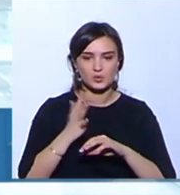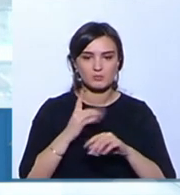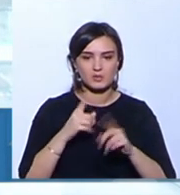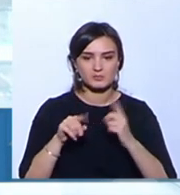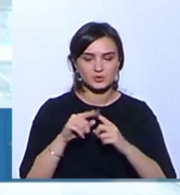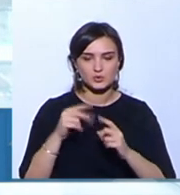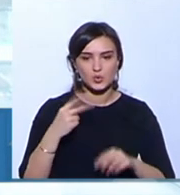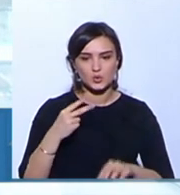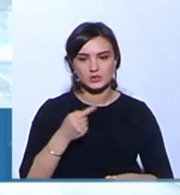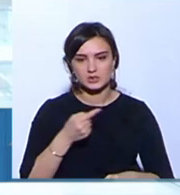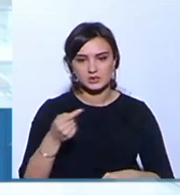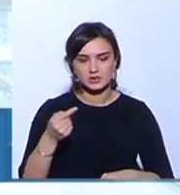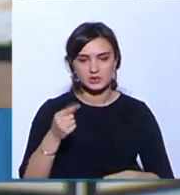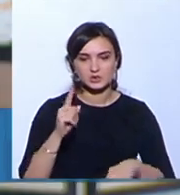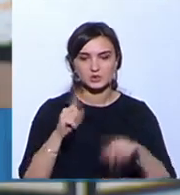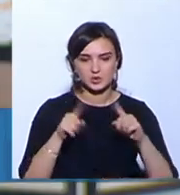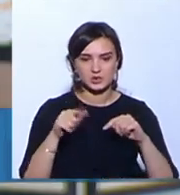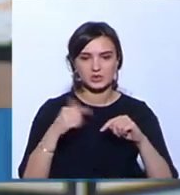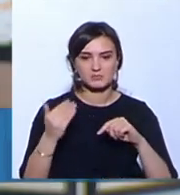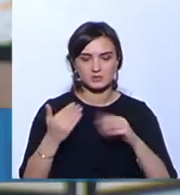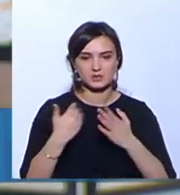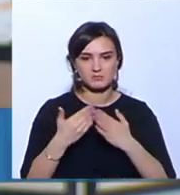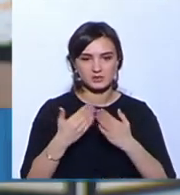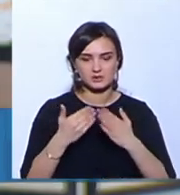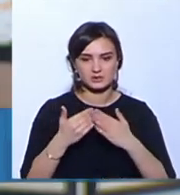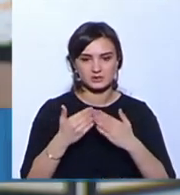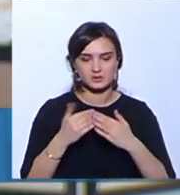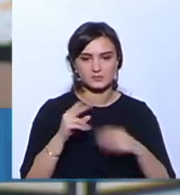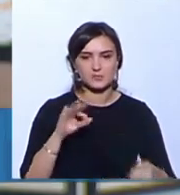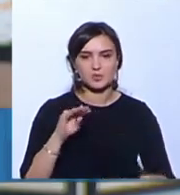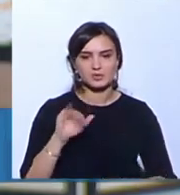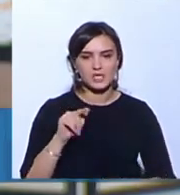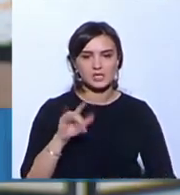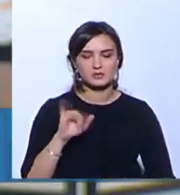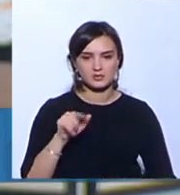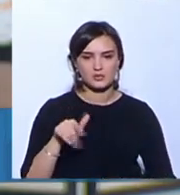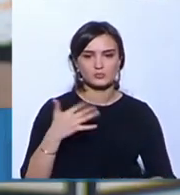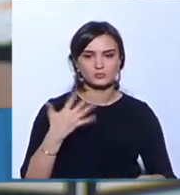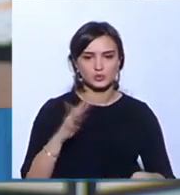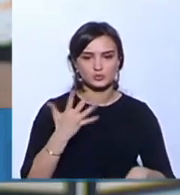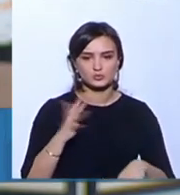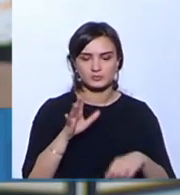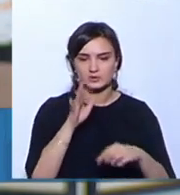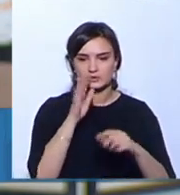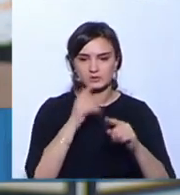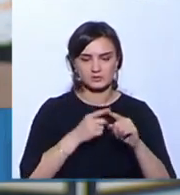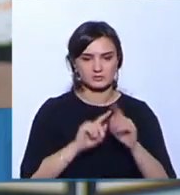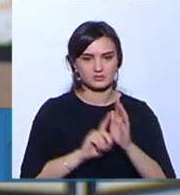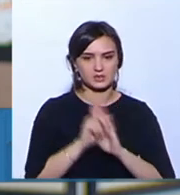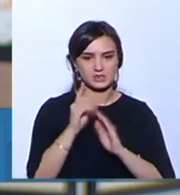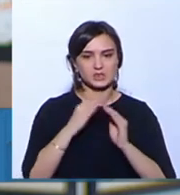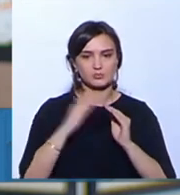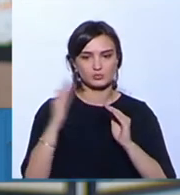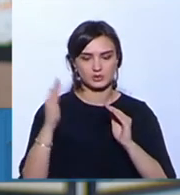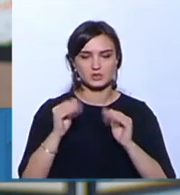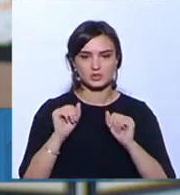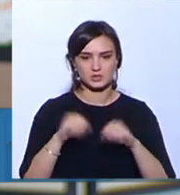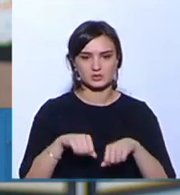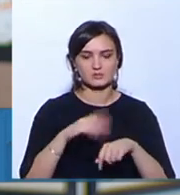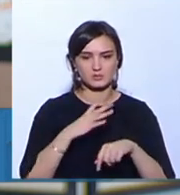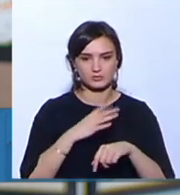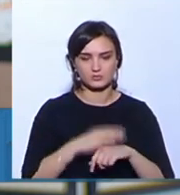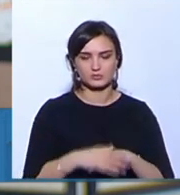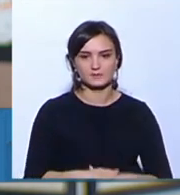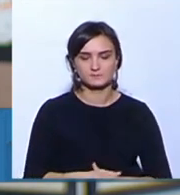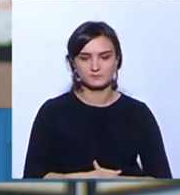რომლებიც 20 და ზოგიერთი მათგანი მაგალითად პოდაგრა 55 წლის ასაკის ზემოთაც შეიძლება